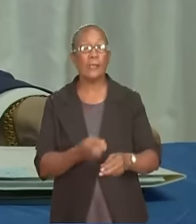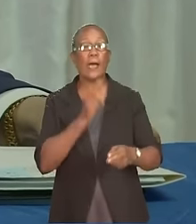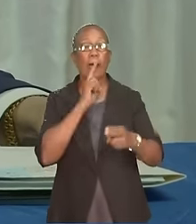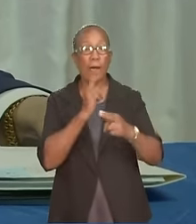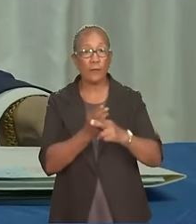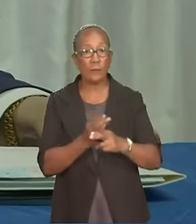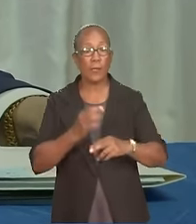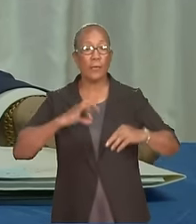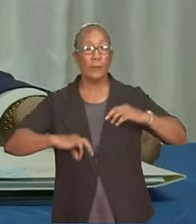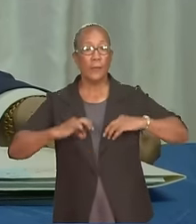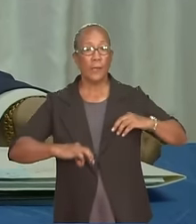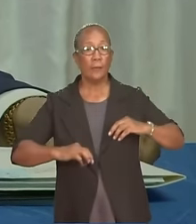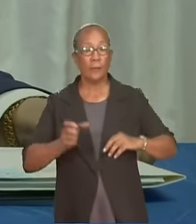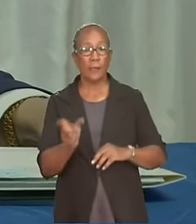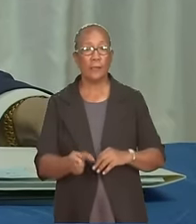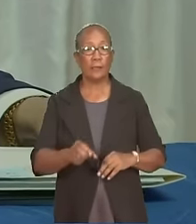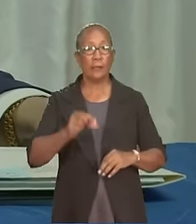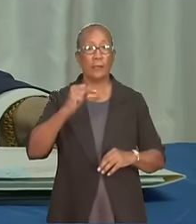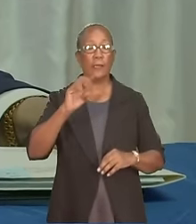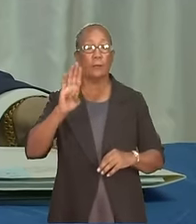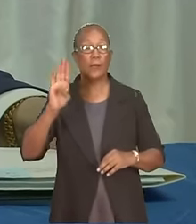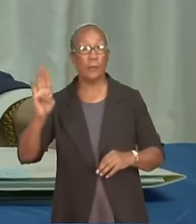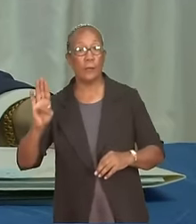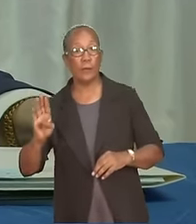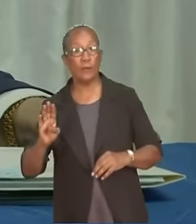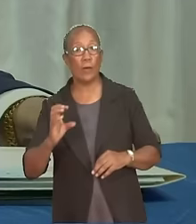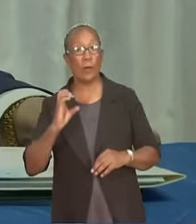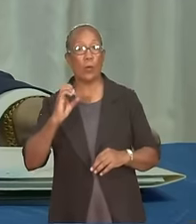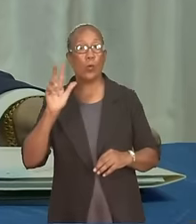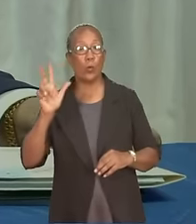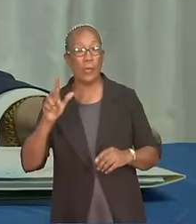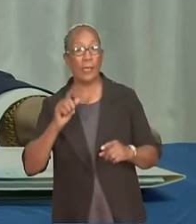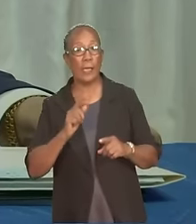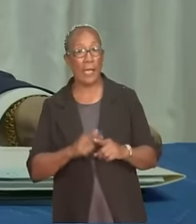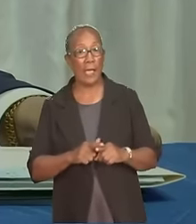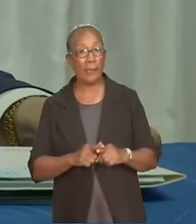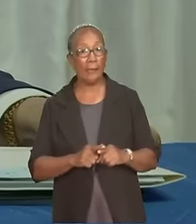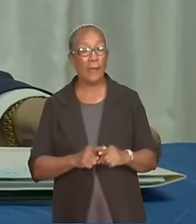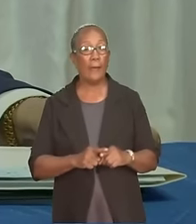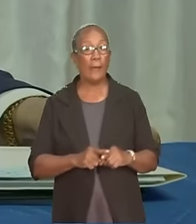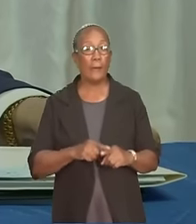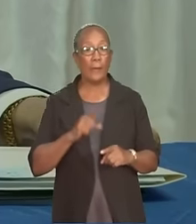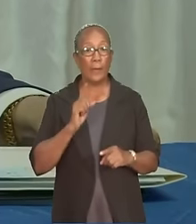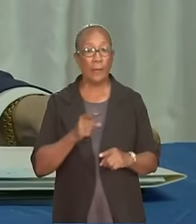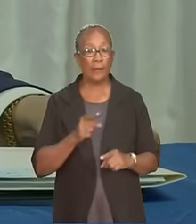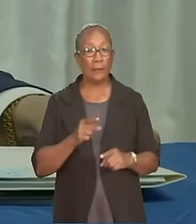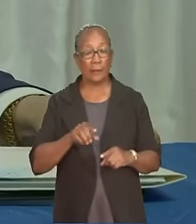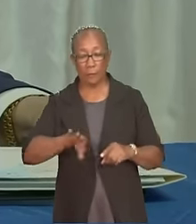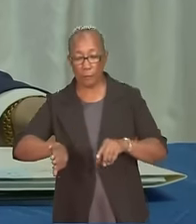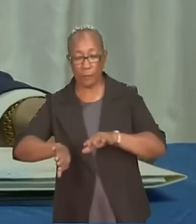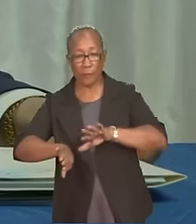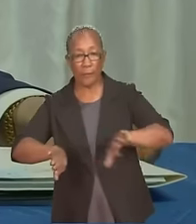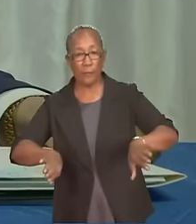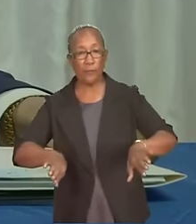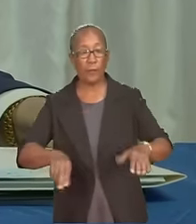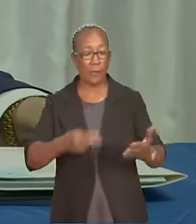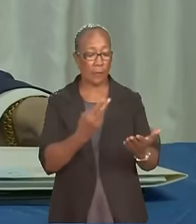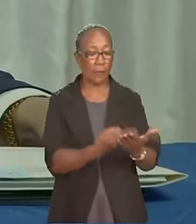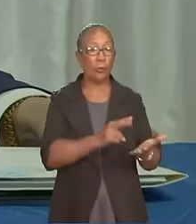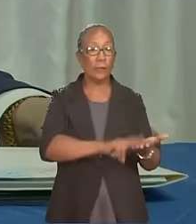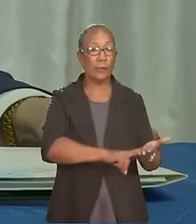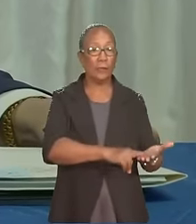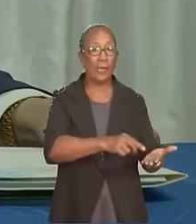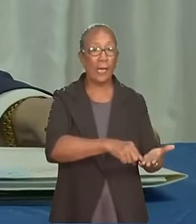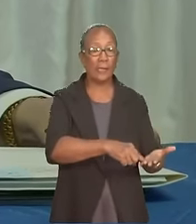minister GBB en goedkeuring van minister OW. En met het verkavelingsplan gaat men naar de notaris, zodat de notaris